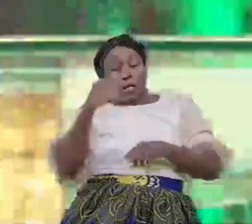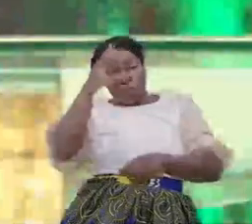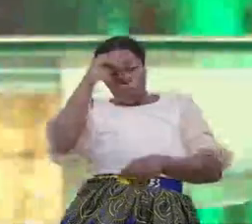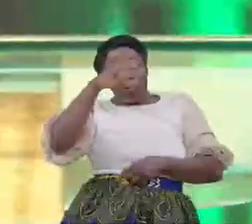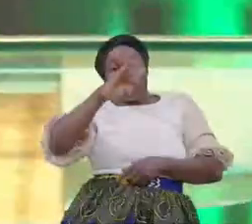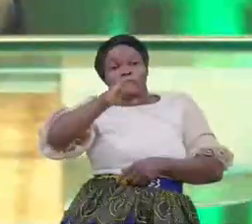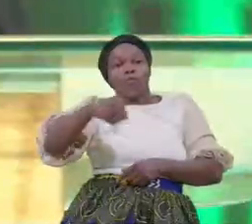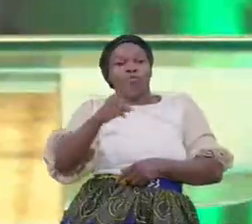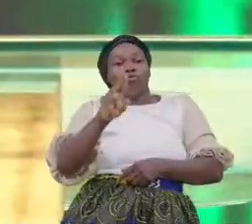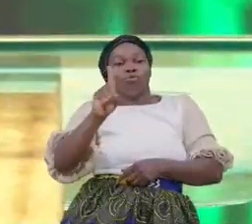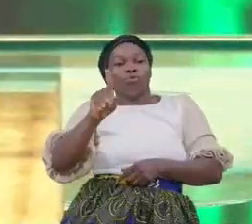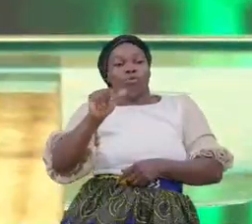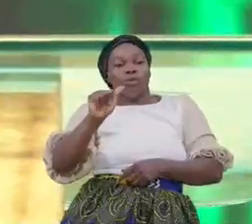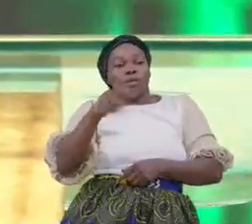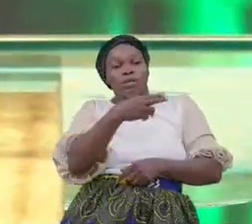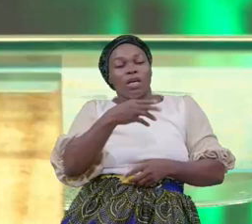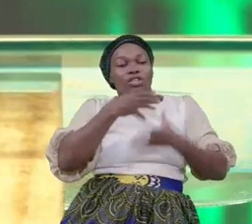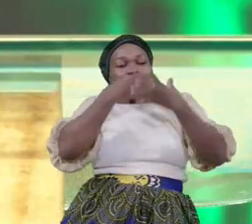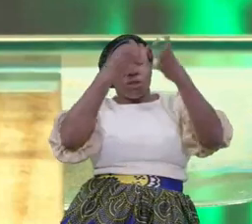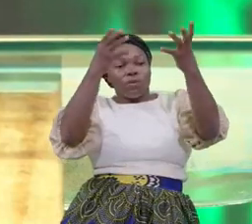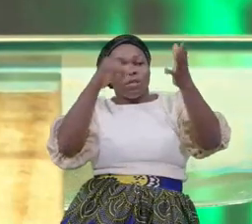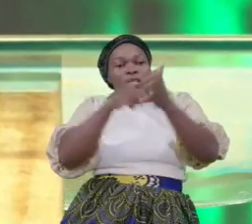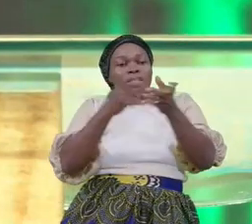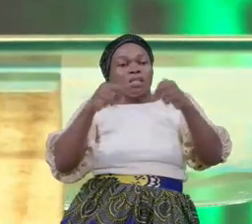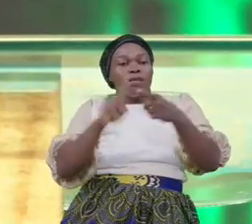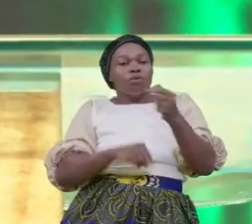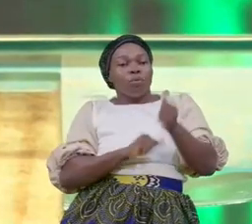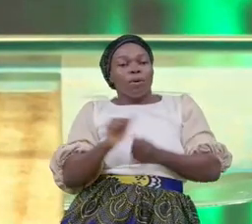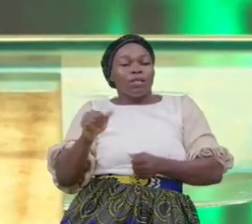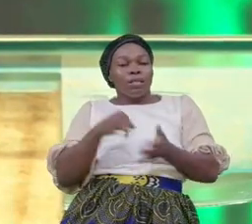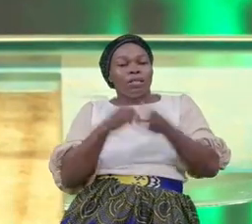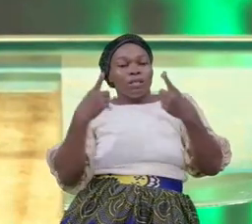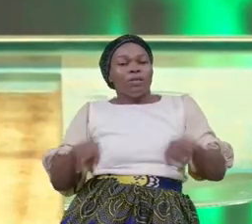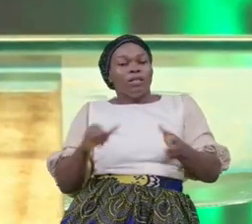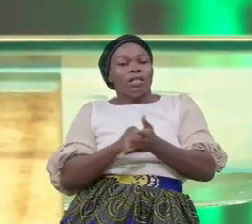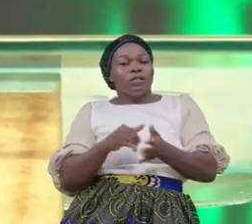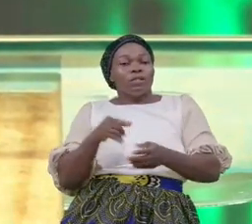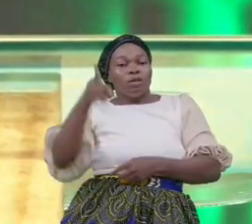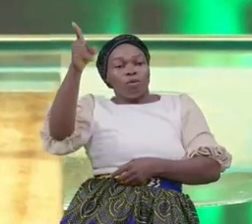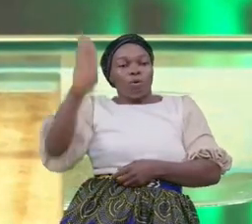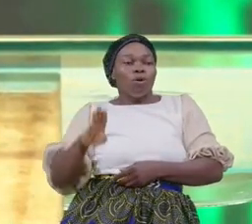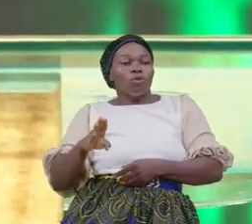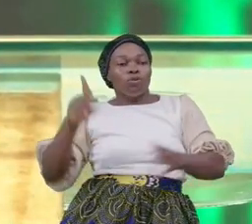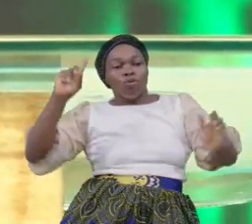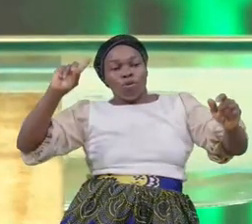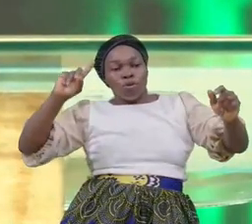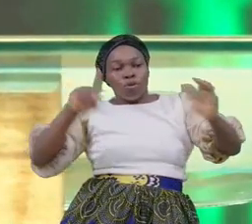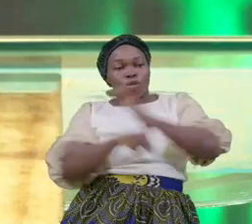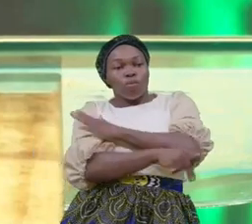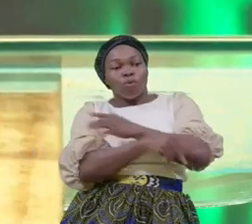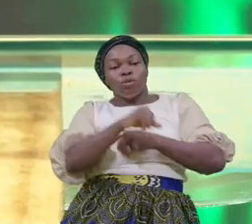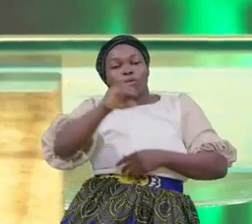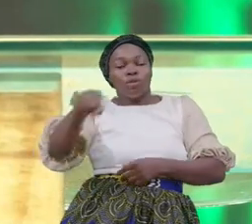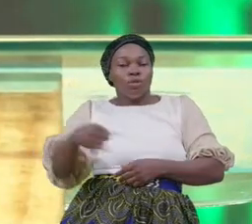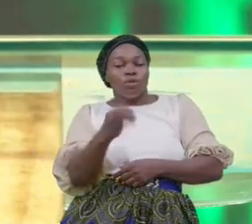cri de guerre des hommes de Juda, l'Éternel frappa Jéroboam et tout